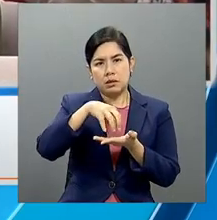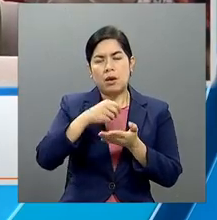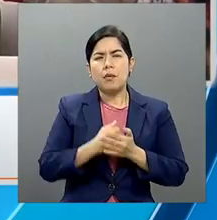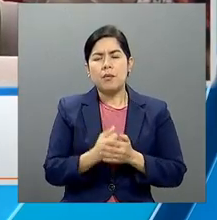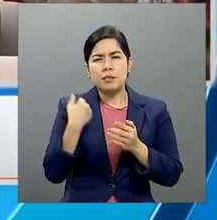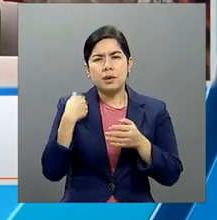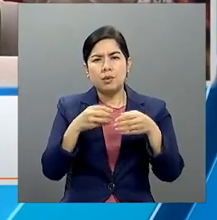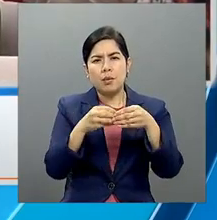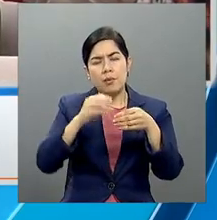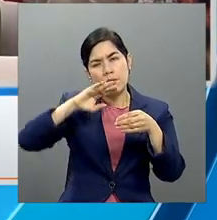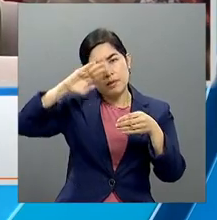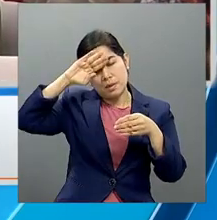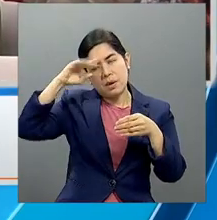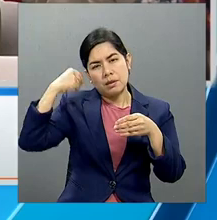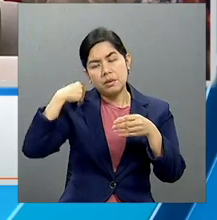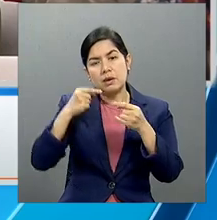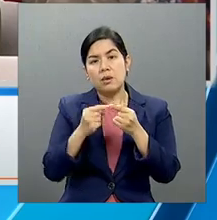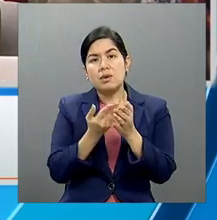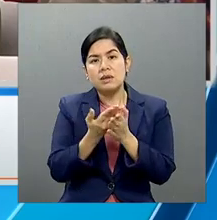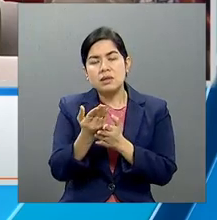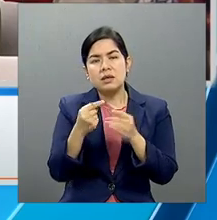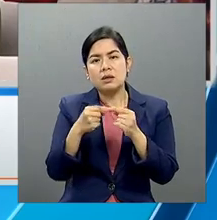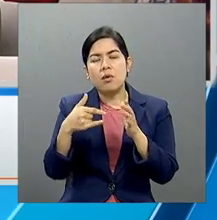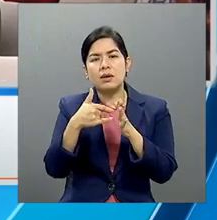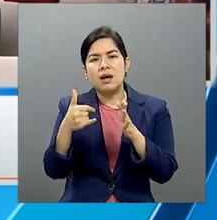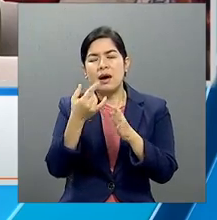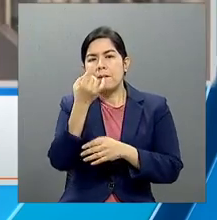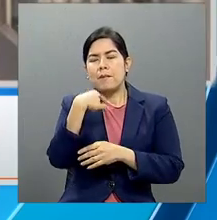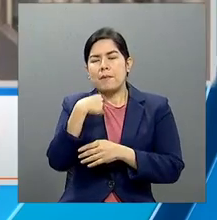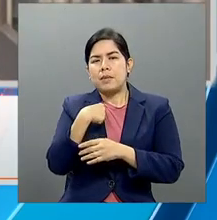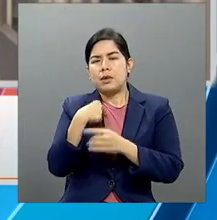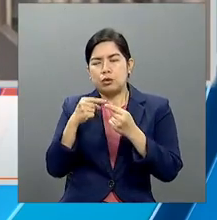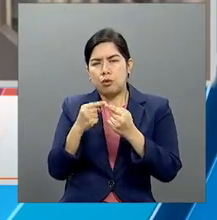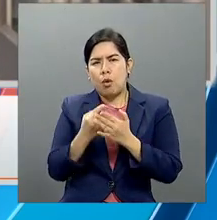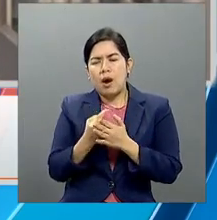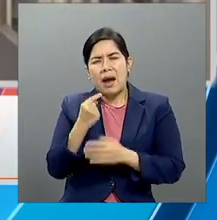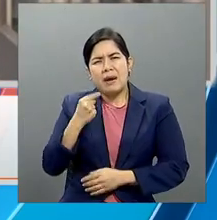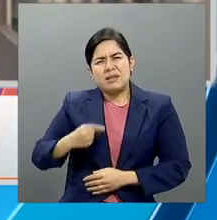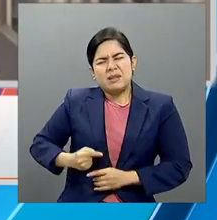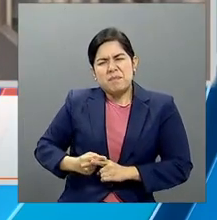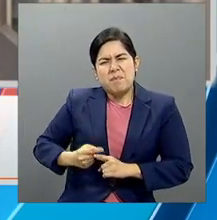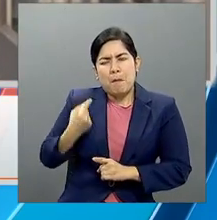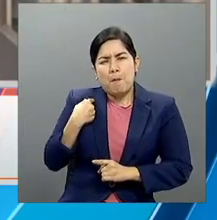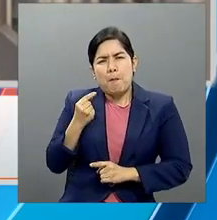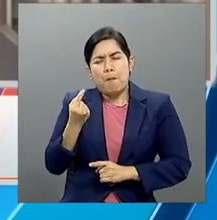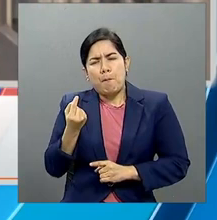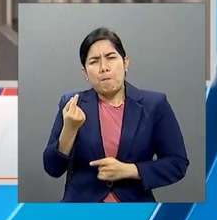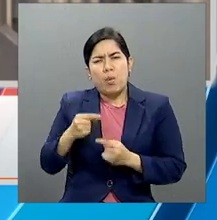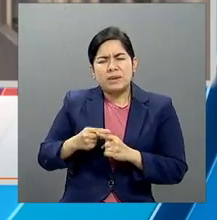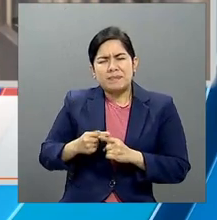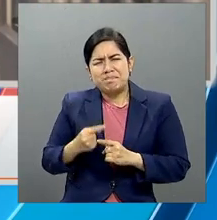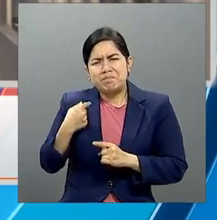ซื้อยาแก้ปวดบางชนิดที่มีผลกับไตเมื่อกินมาเป็นระยะเวลานานพอสมควรก็จะส่งผลให้ไตวายได้นะครับ มีหล